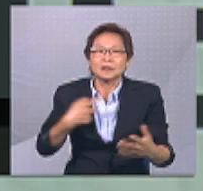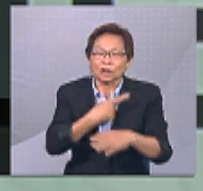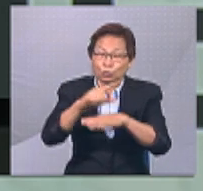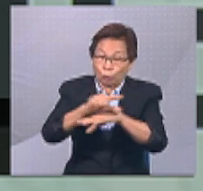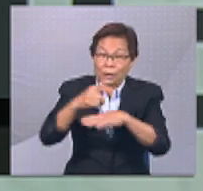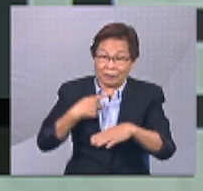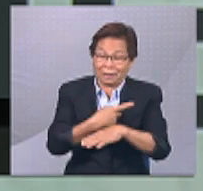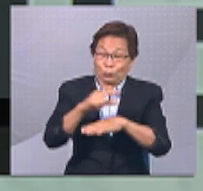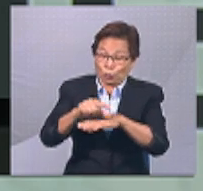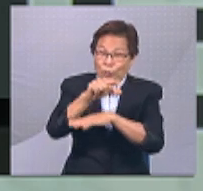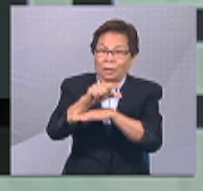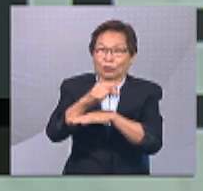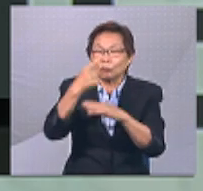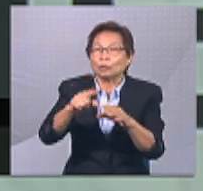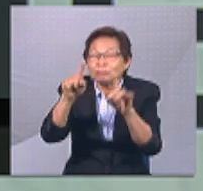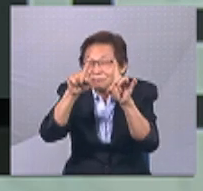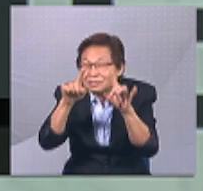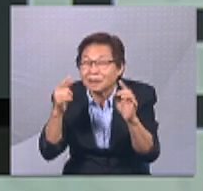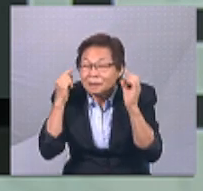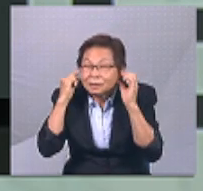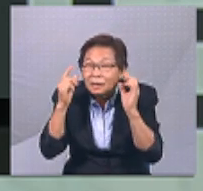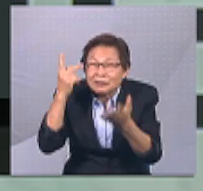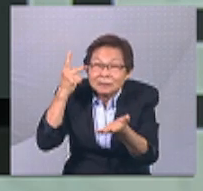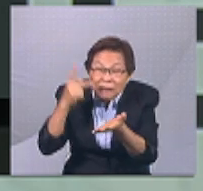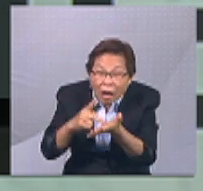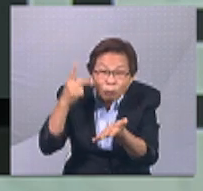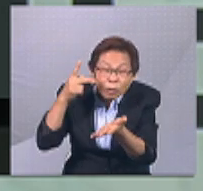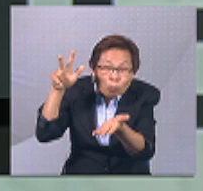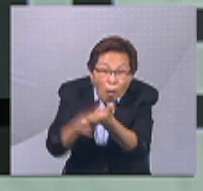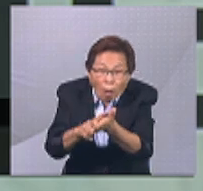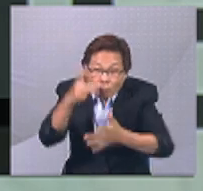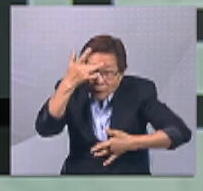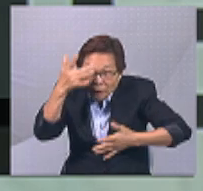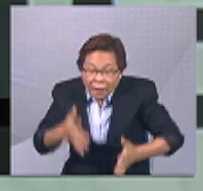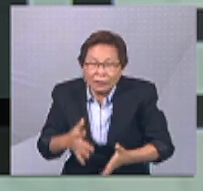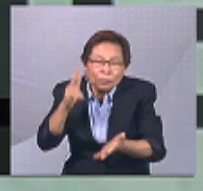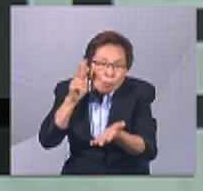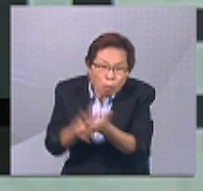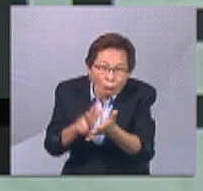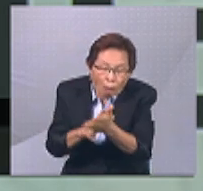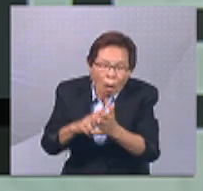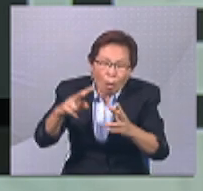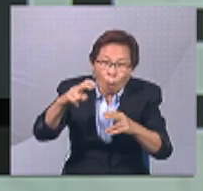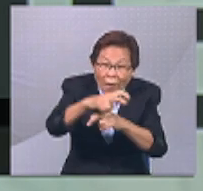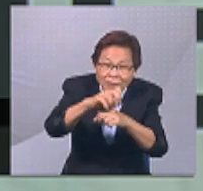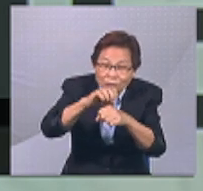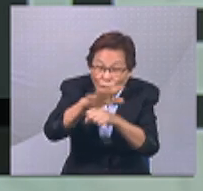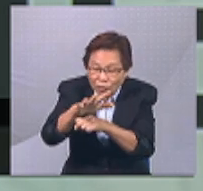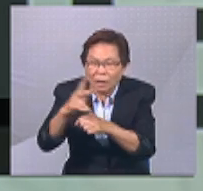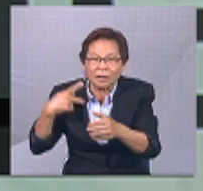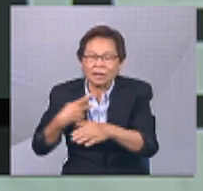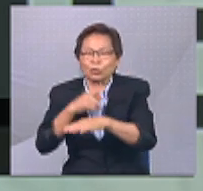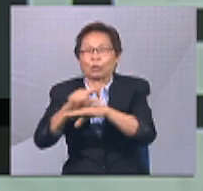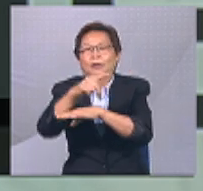sekarang ni untuk diagnosis saja, untuk kita sahkan penyakit ataupun virus COVID ni, kita menggunakan